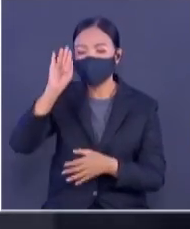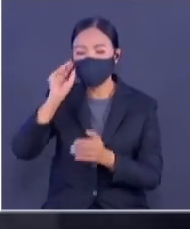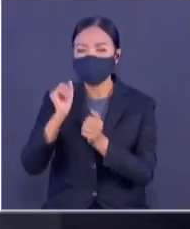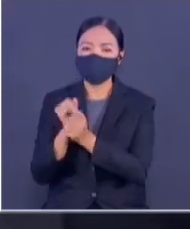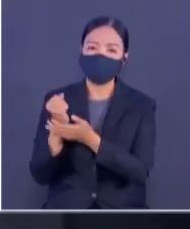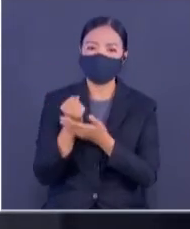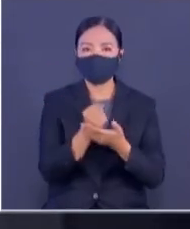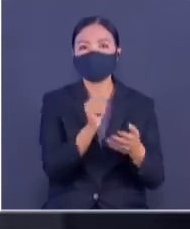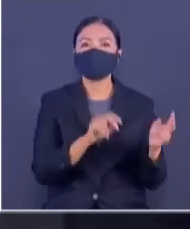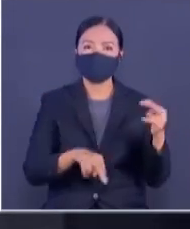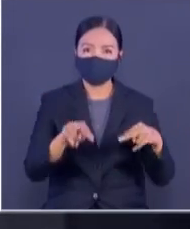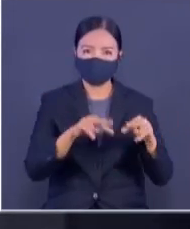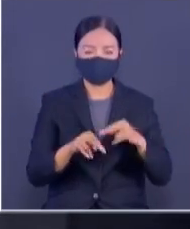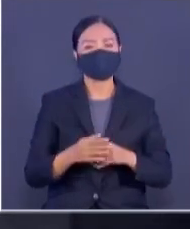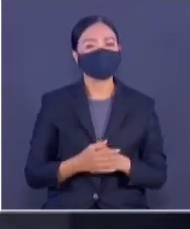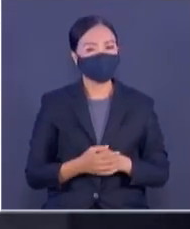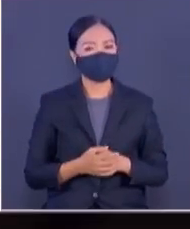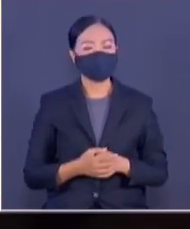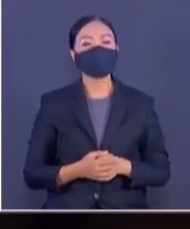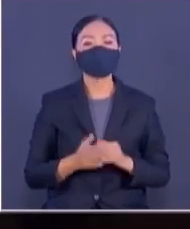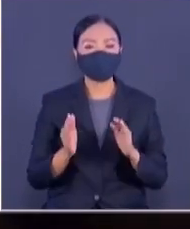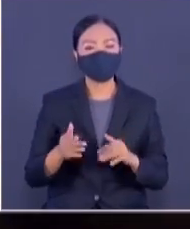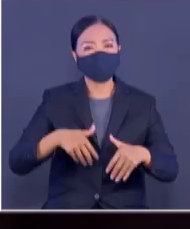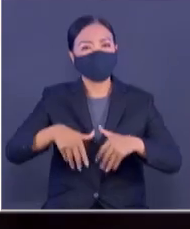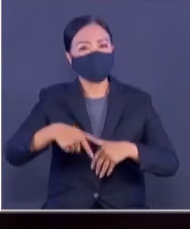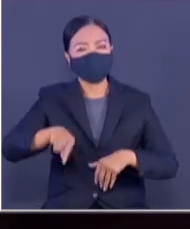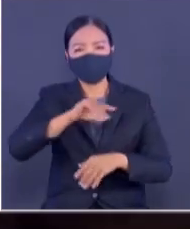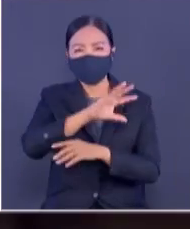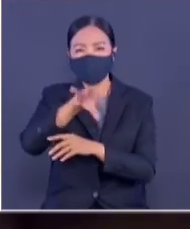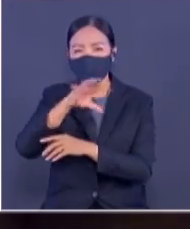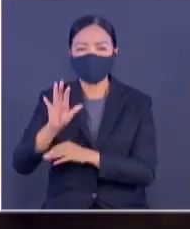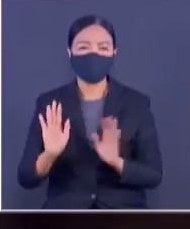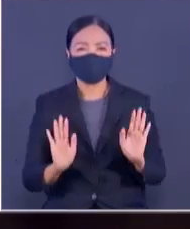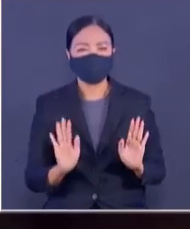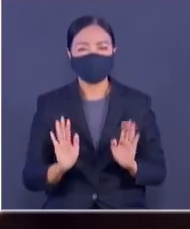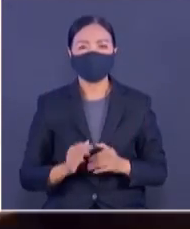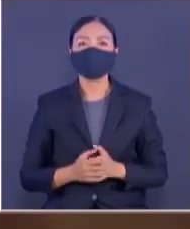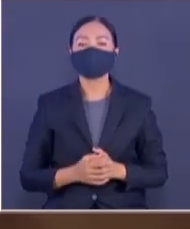ให้ทางตำรวจเนี่ยดำเนินการตรวจสอบข้อเท็จจริงครับเพื่อที่ญาติโยมจะได้ไม่ถูกหลอกอีกต่อไปนะครับ